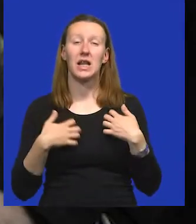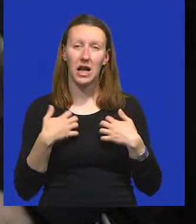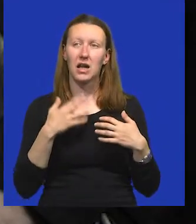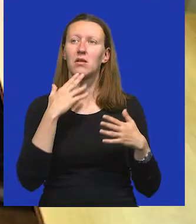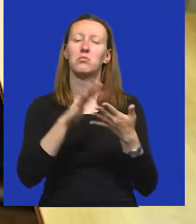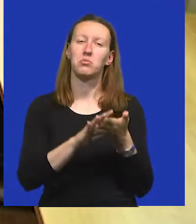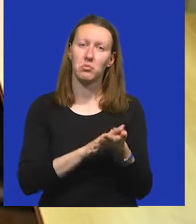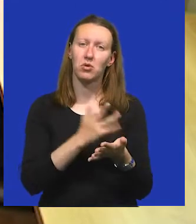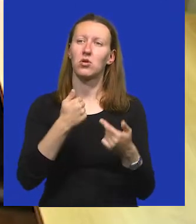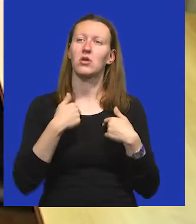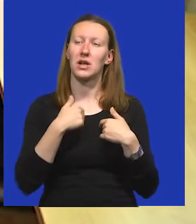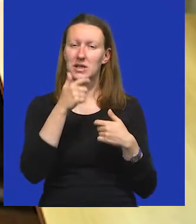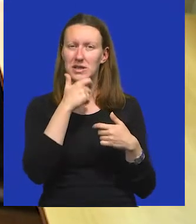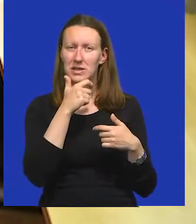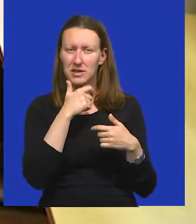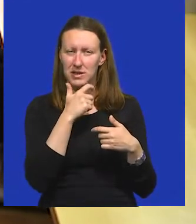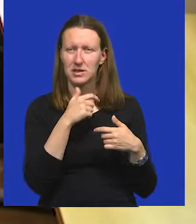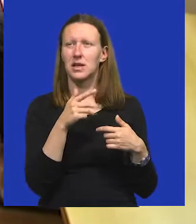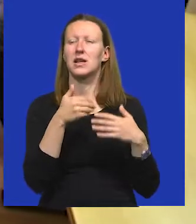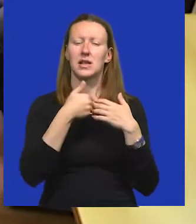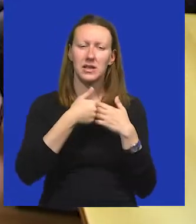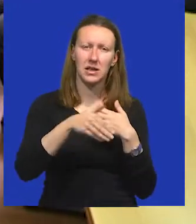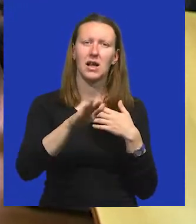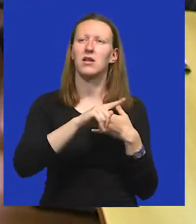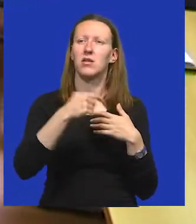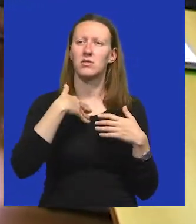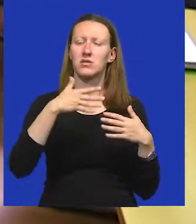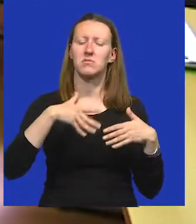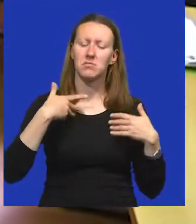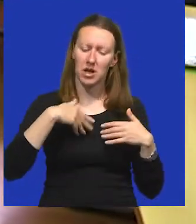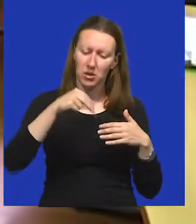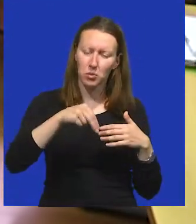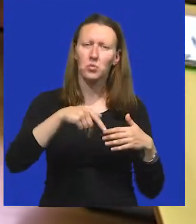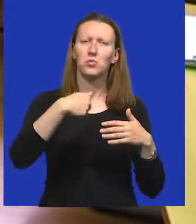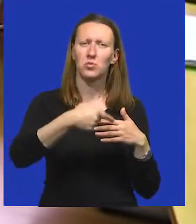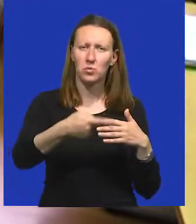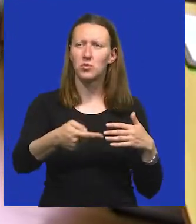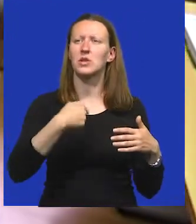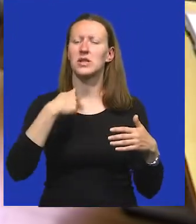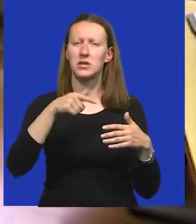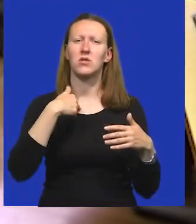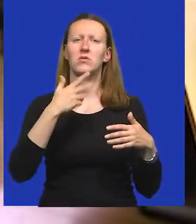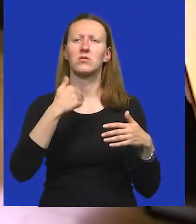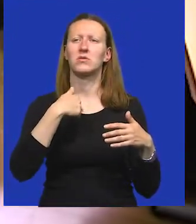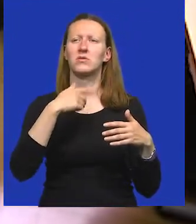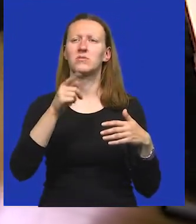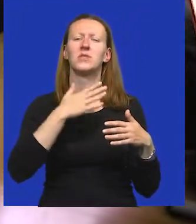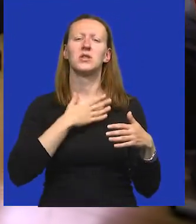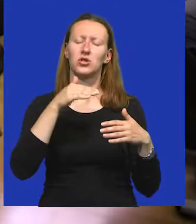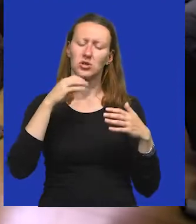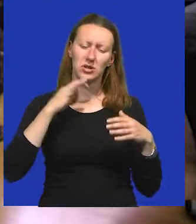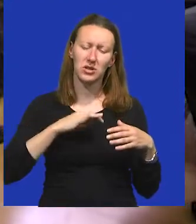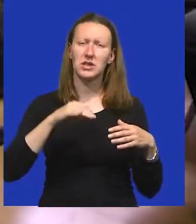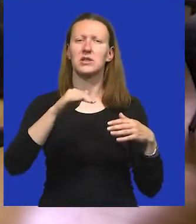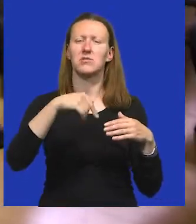Spero, cominciando da noi anziani, va avanti con i nostri fiori, con i nostri nipoti, perché mi sono quella della sarga ai